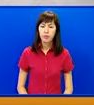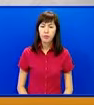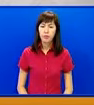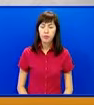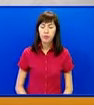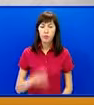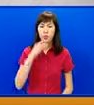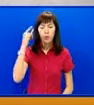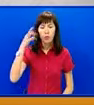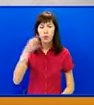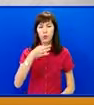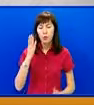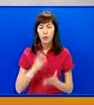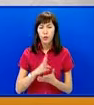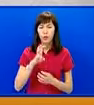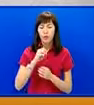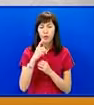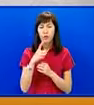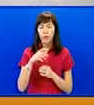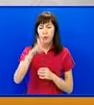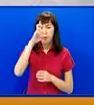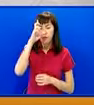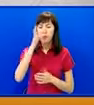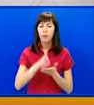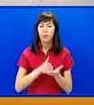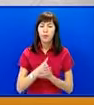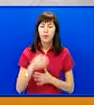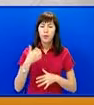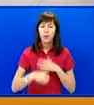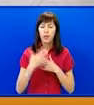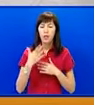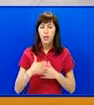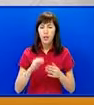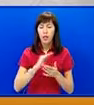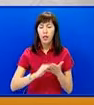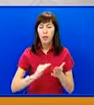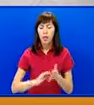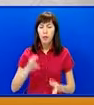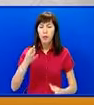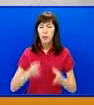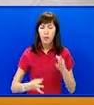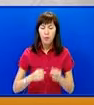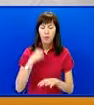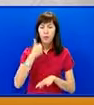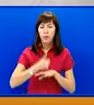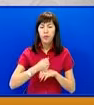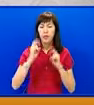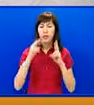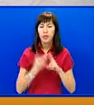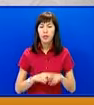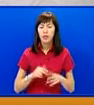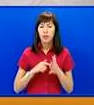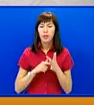По Южно-Казахстанской области есть 411 государственных служащих. Среди них секретари судебного заседания, главные специалисты. Это одно